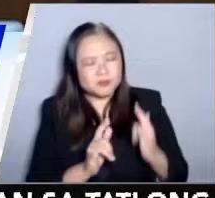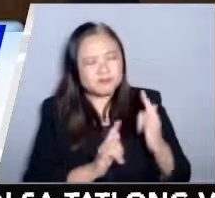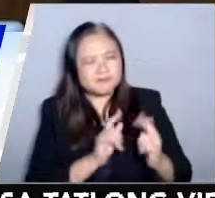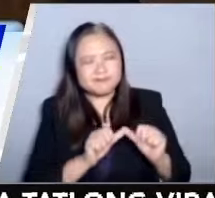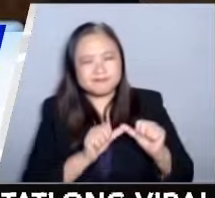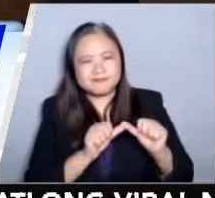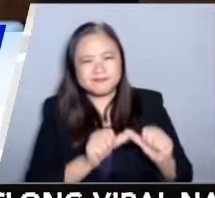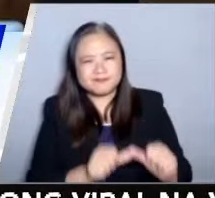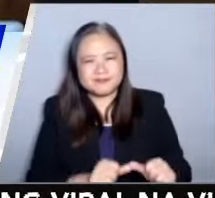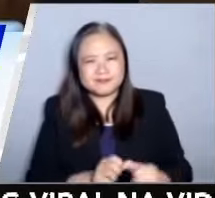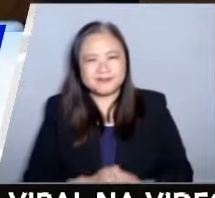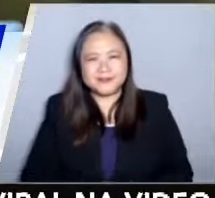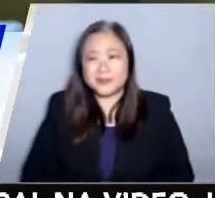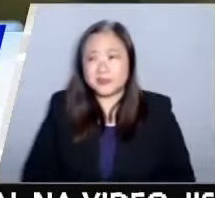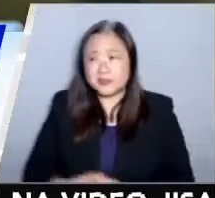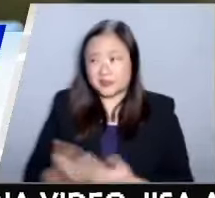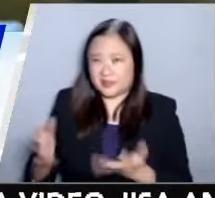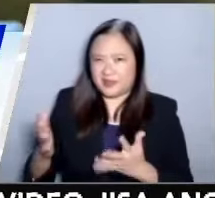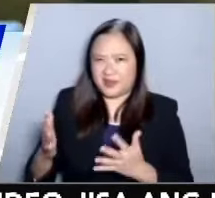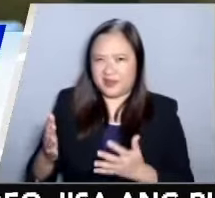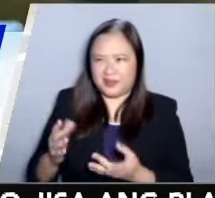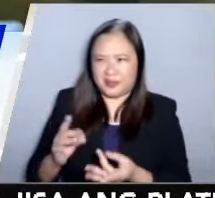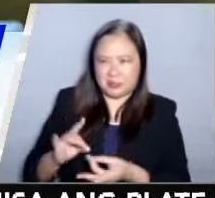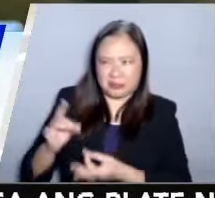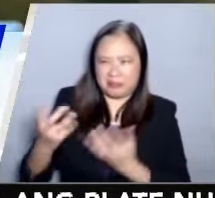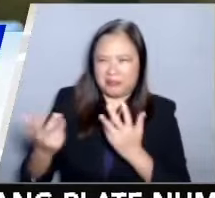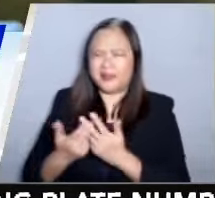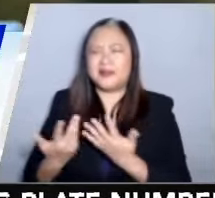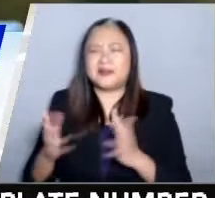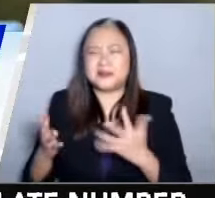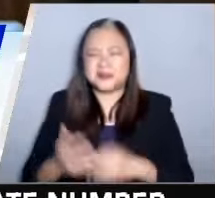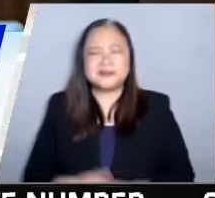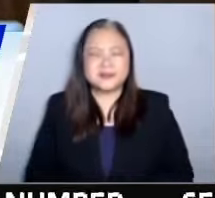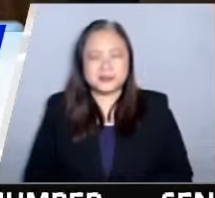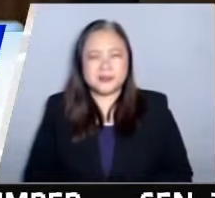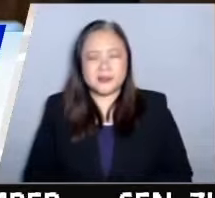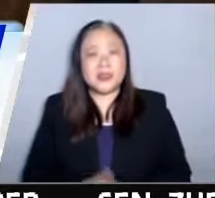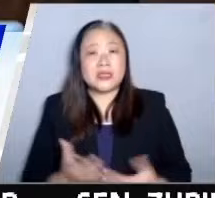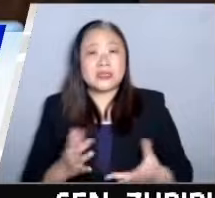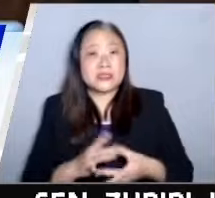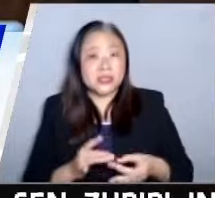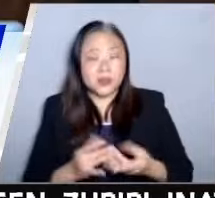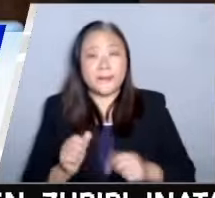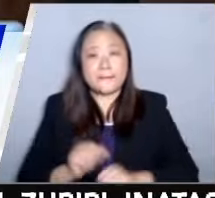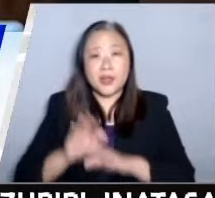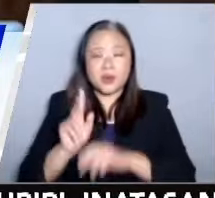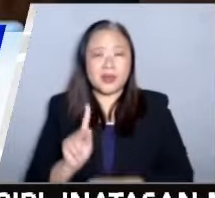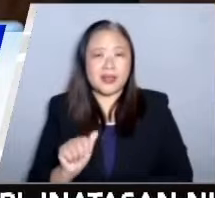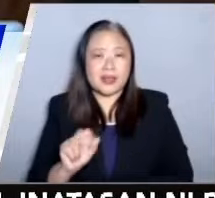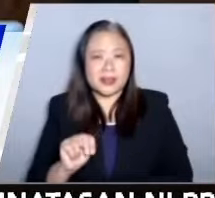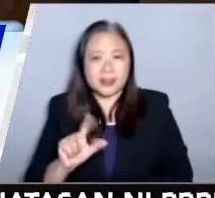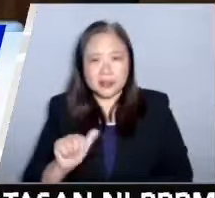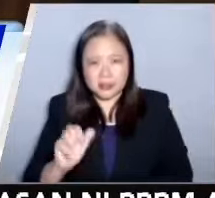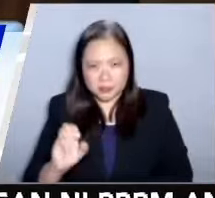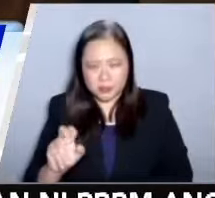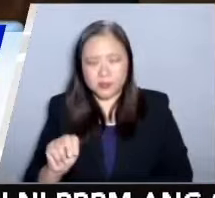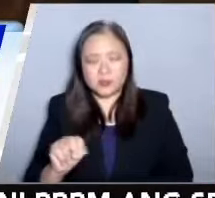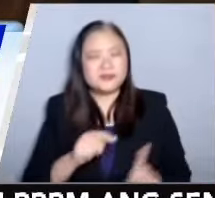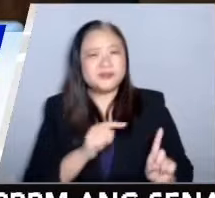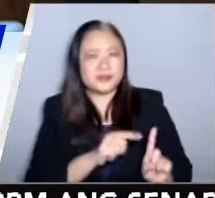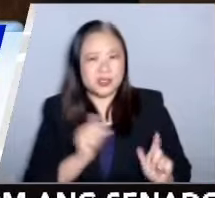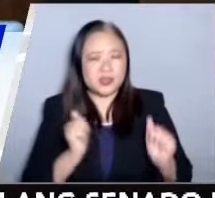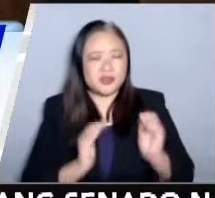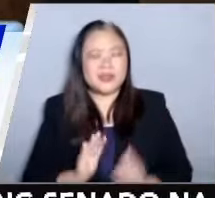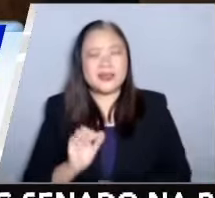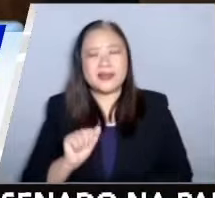such thing as soulmates. Nagsimula ang kwento sa Mount Canlaon kung saan nag-hike ang karakter ni Jenelyn Mercado na si Angela kasama ang